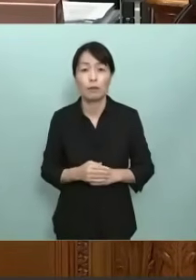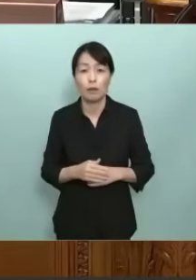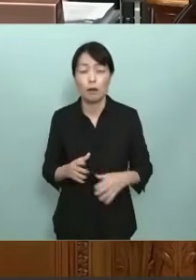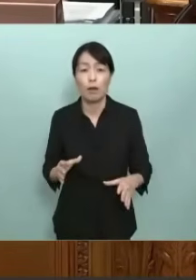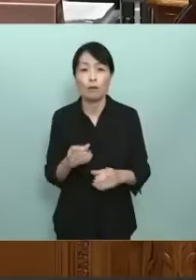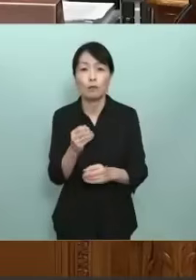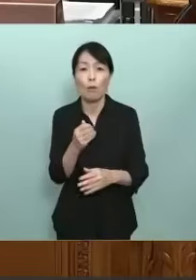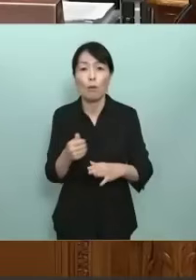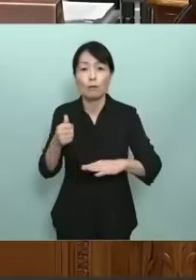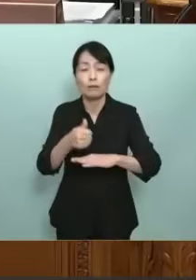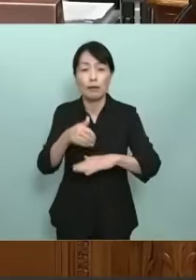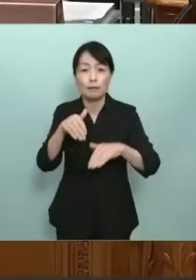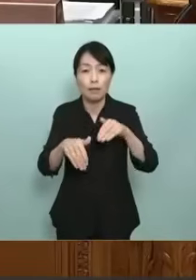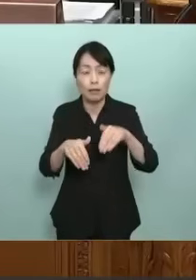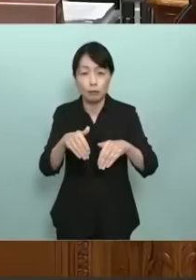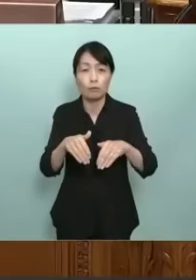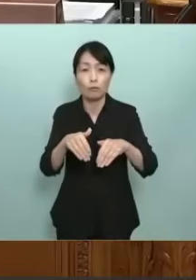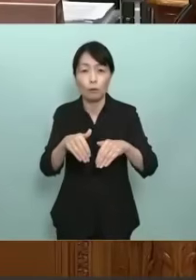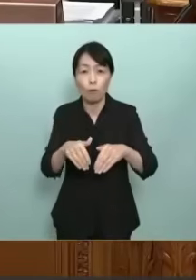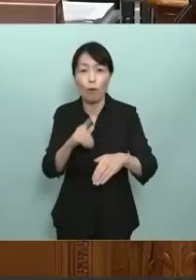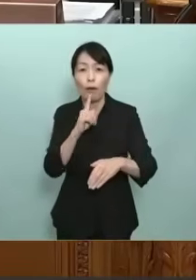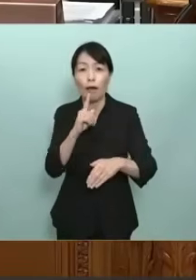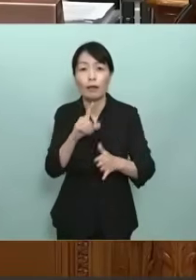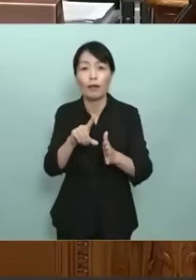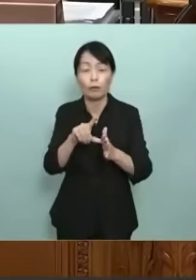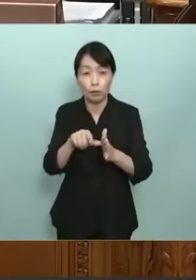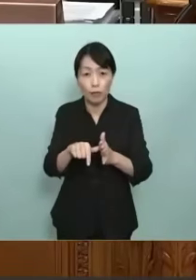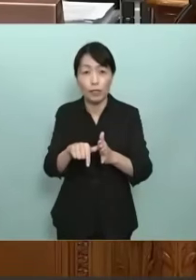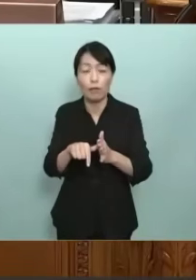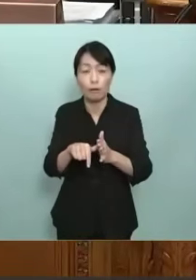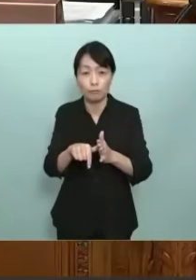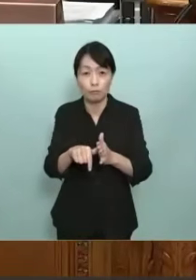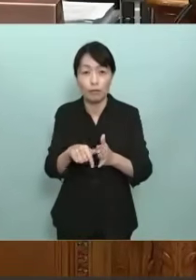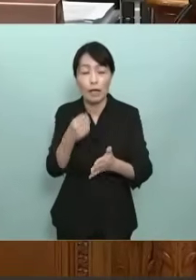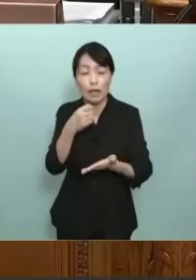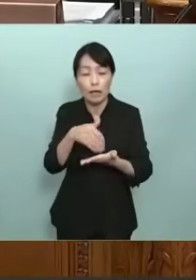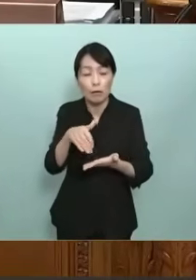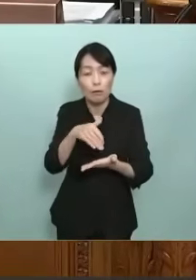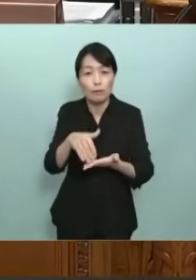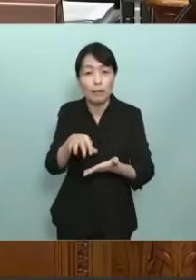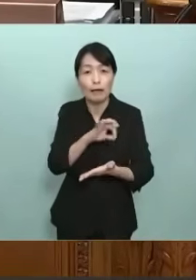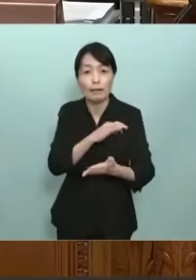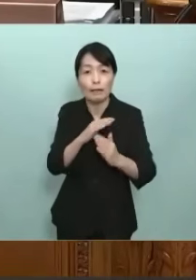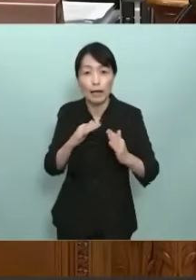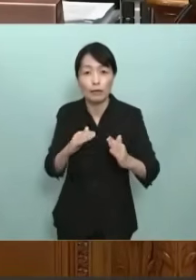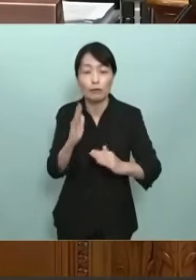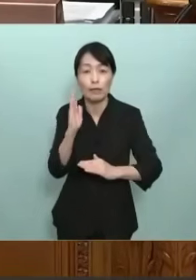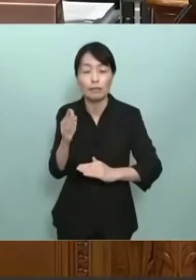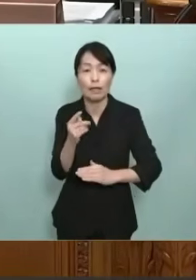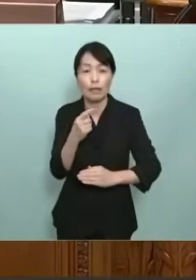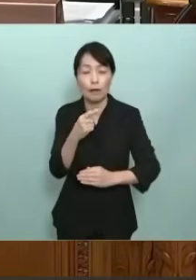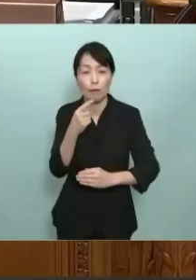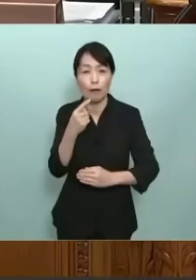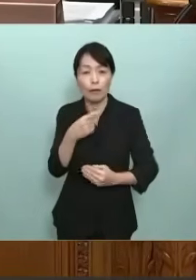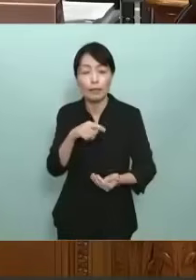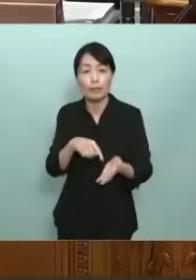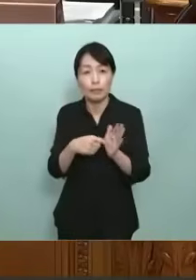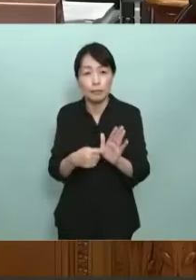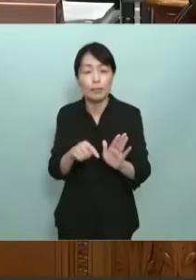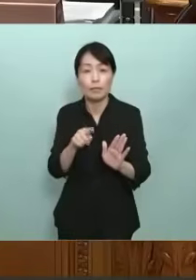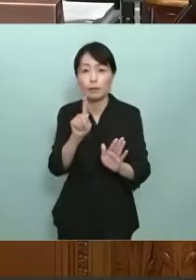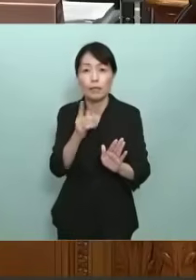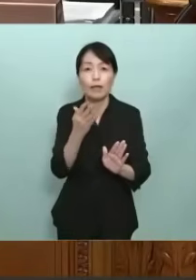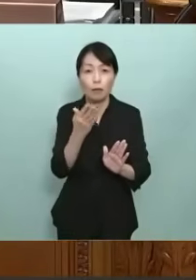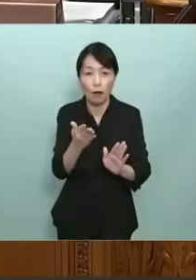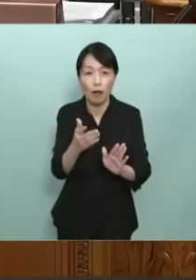の出馬会見ではは全閣僚出席の予算委員会で政権は何を目指すのか国民に示した上で